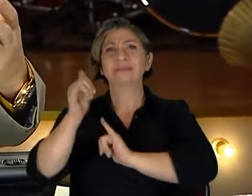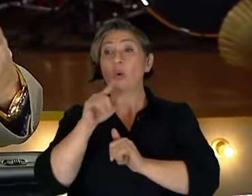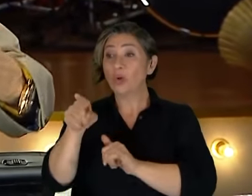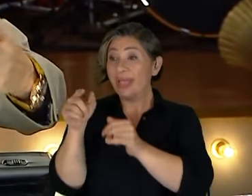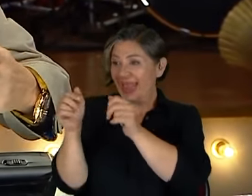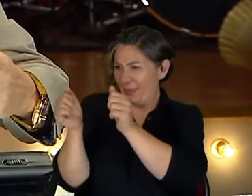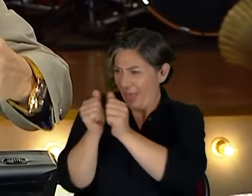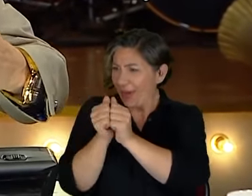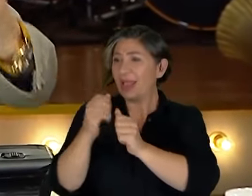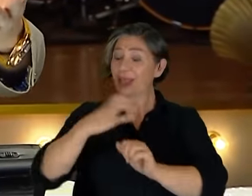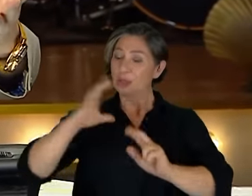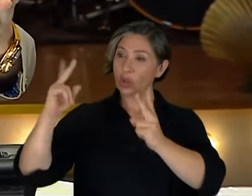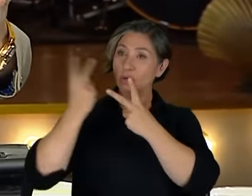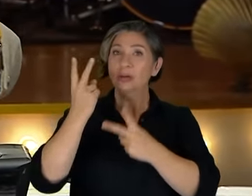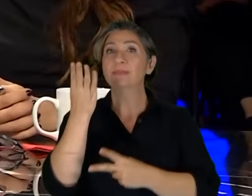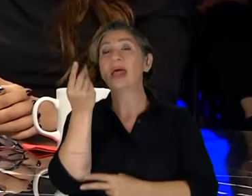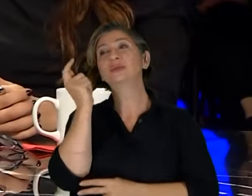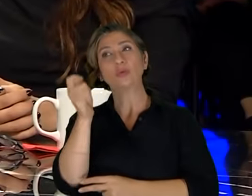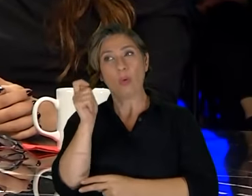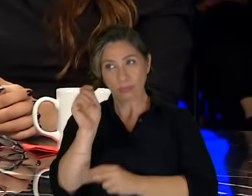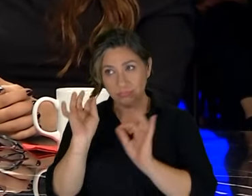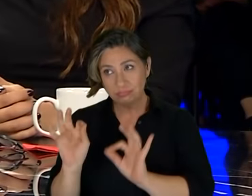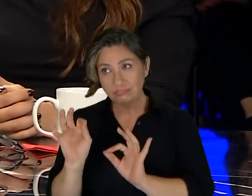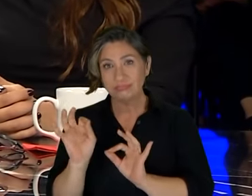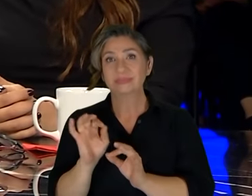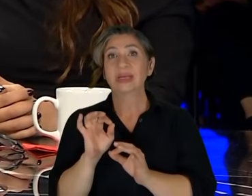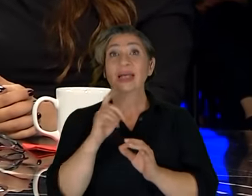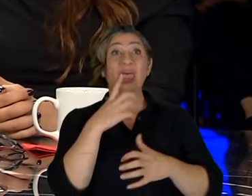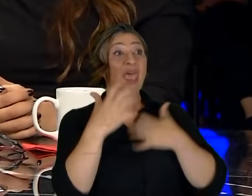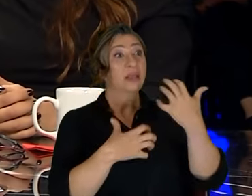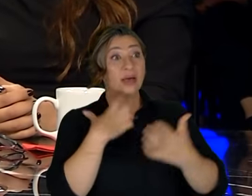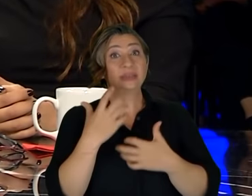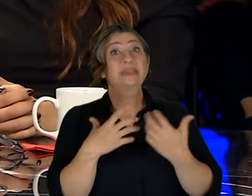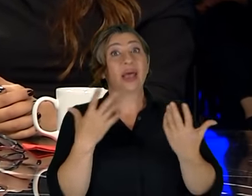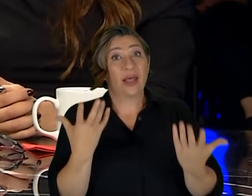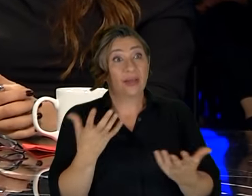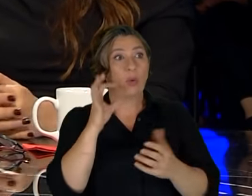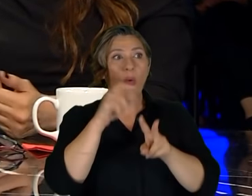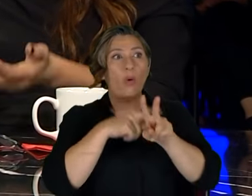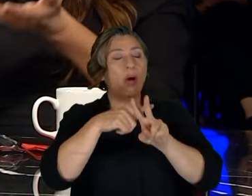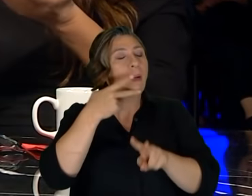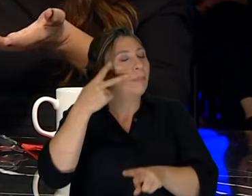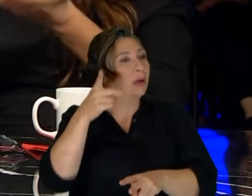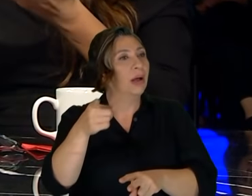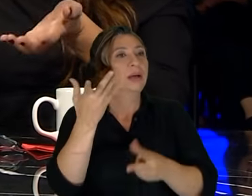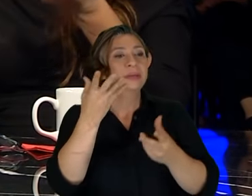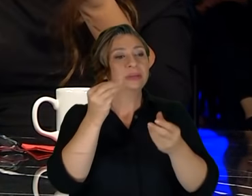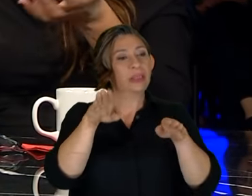kendinizi göstermeniz herhalde biraz güç oluyordur. Değil mi? Enerjisi evet o ablanın yani onu